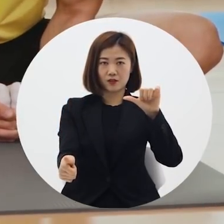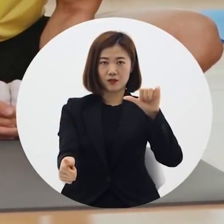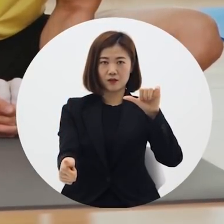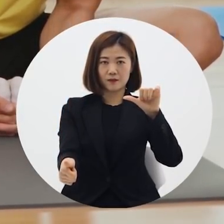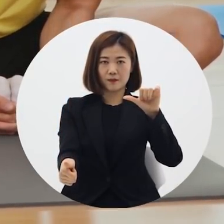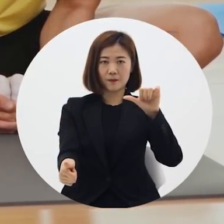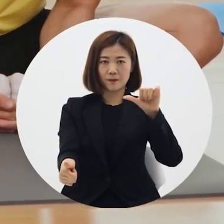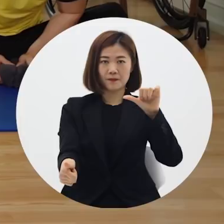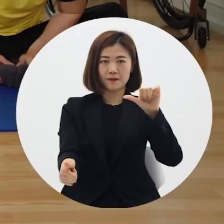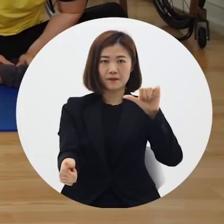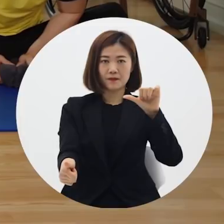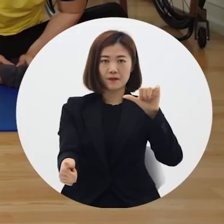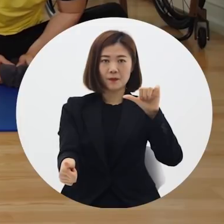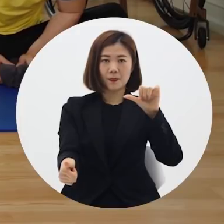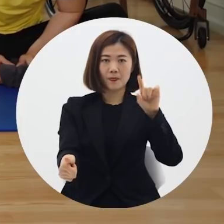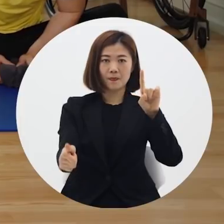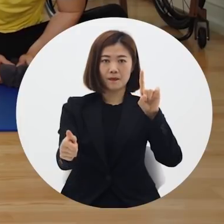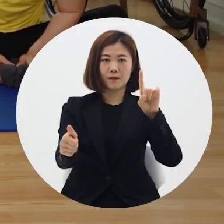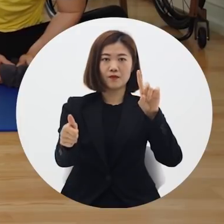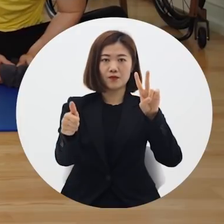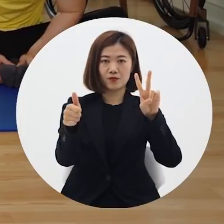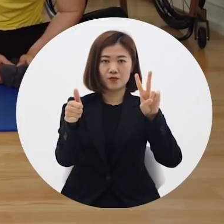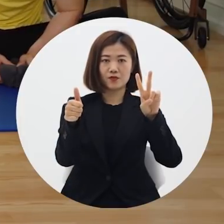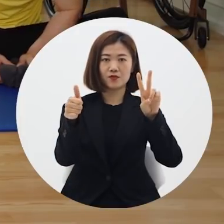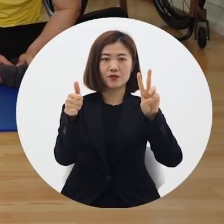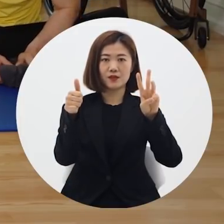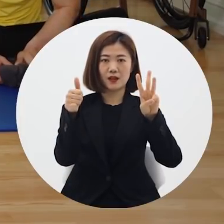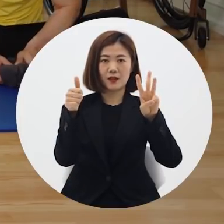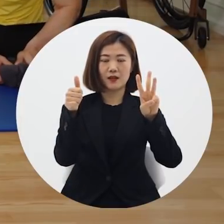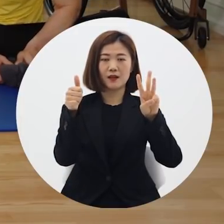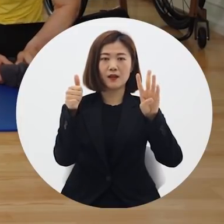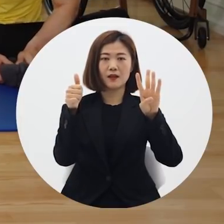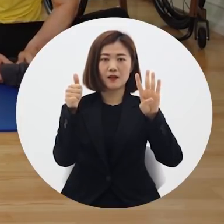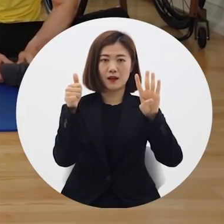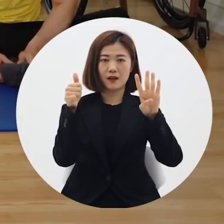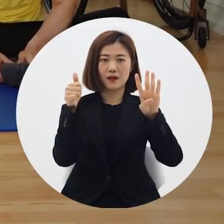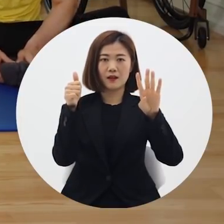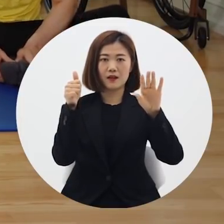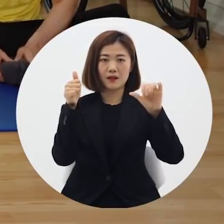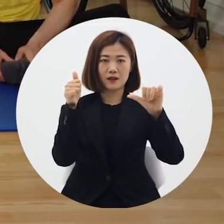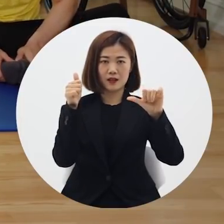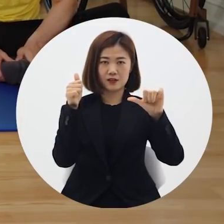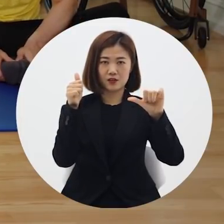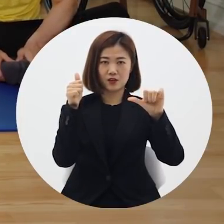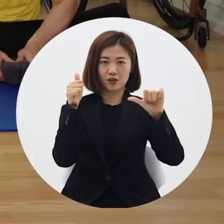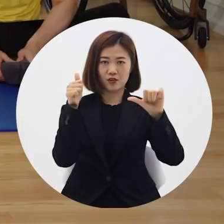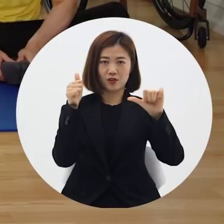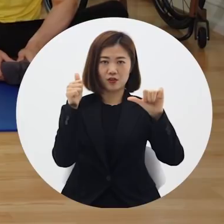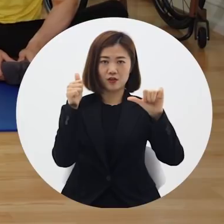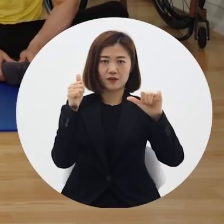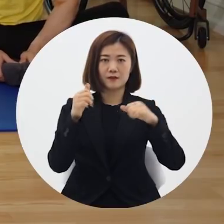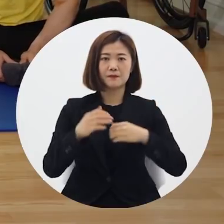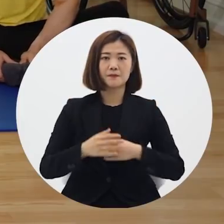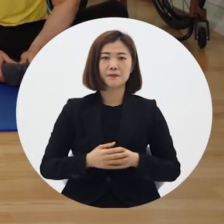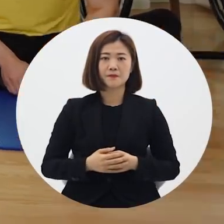다섯. 하나, 둘, 셋, 넷,